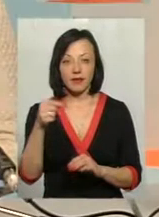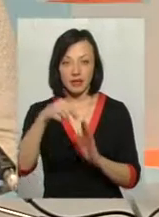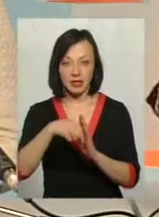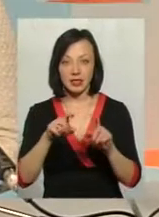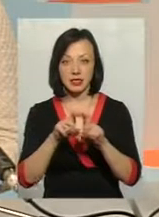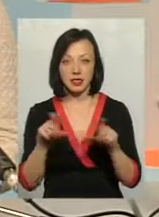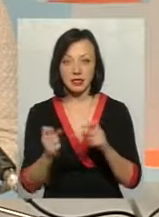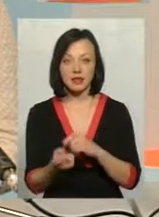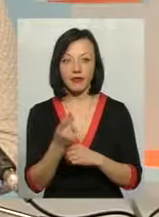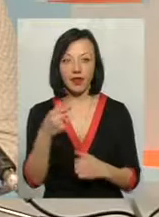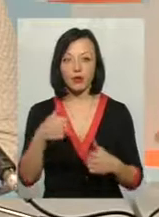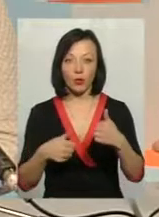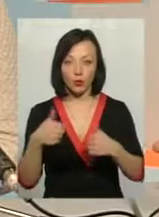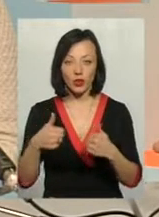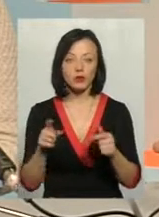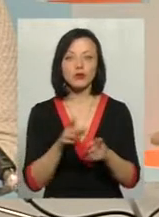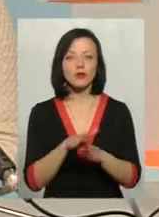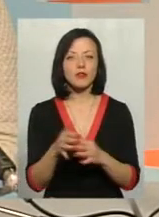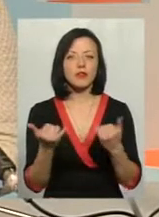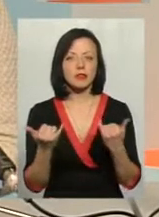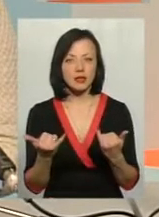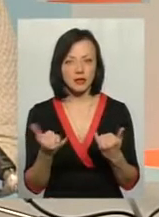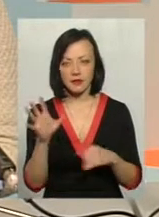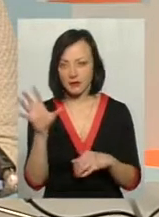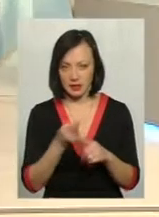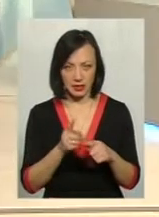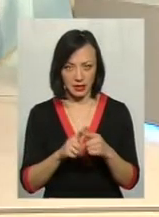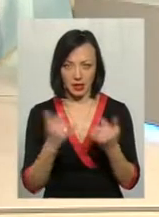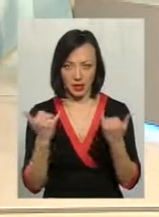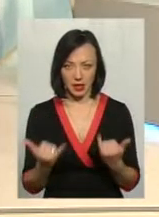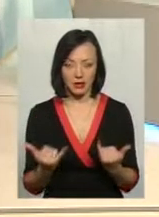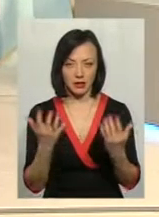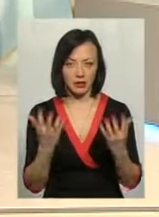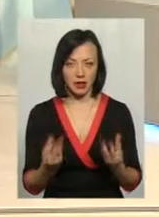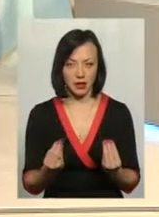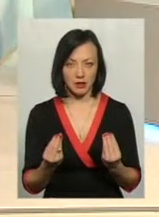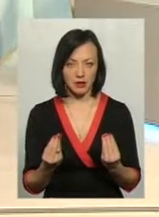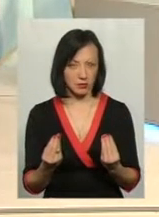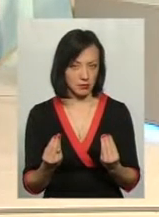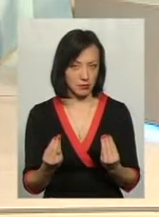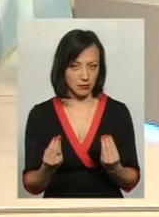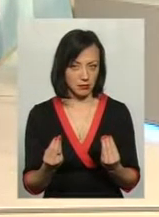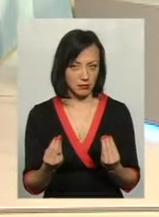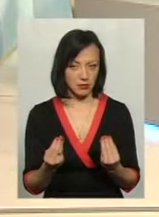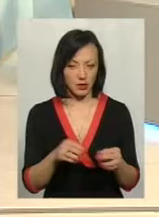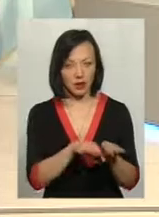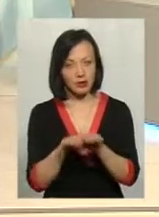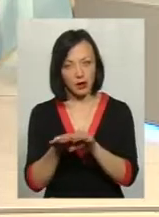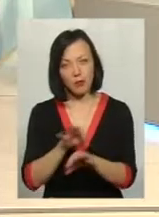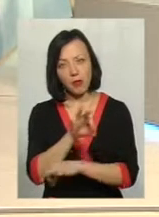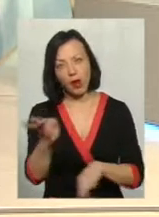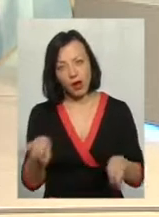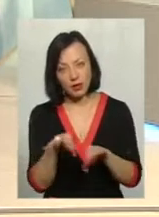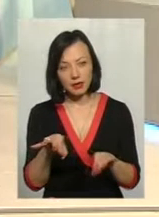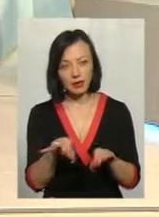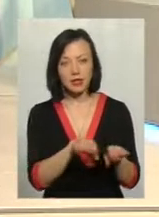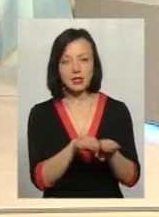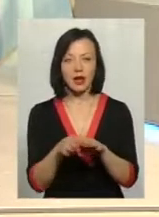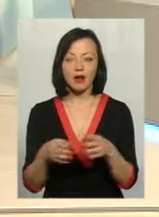закладу з'являється конкуренція. Що відбувається зараз? Це все на даний момент воно на стадії проєктів, на